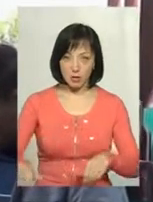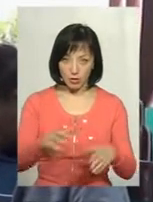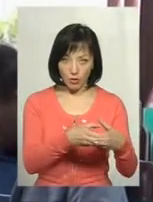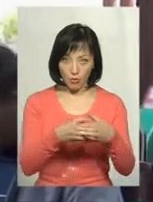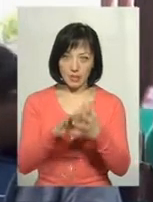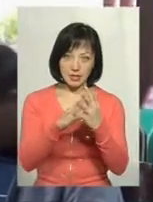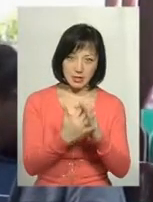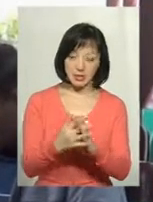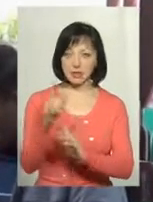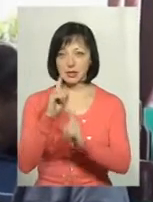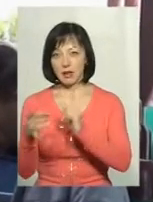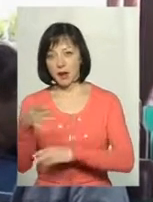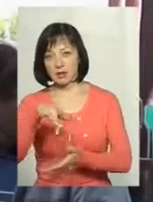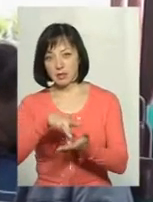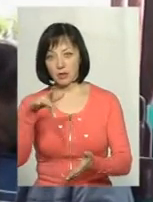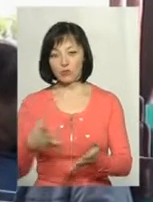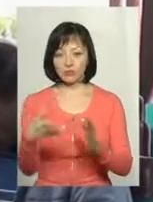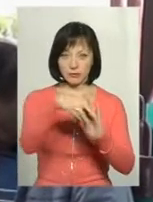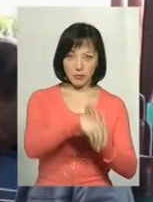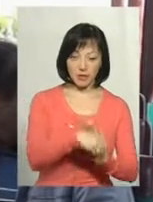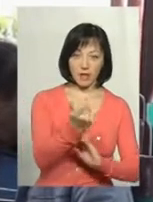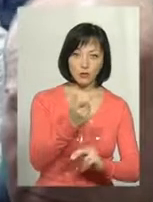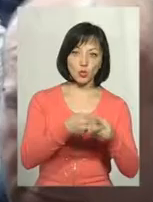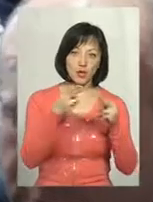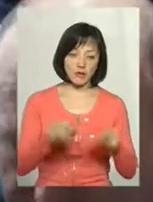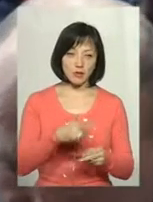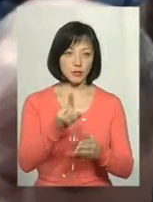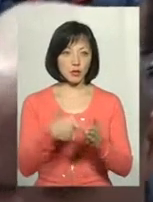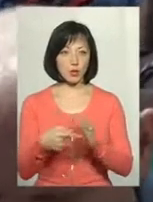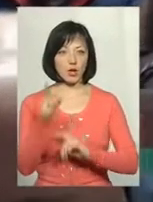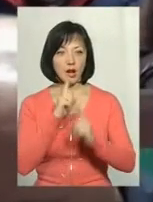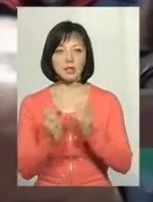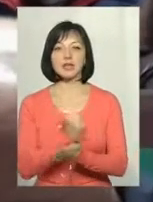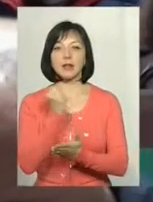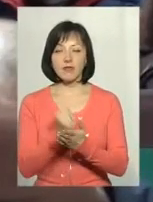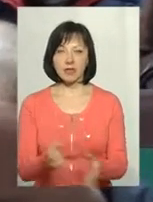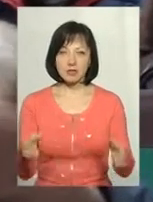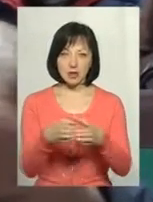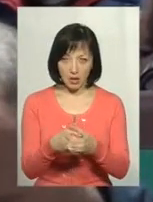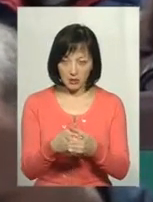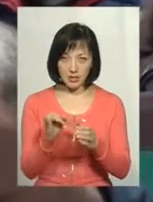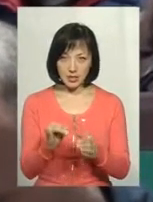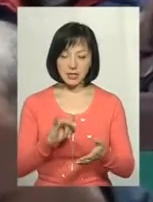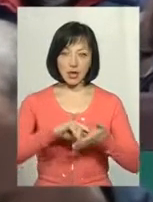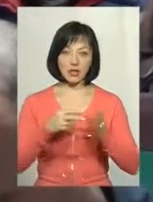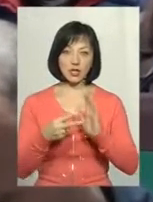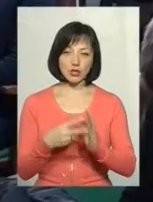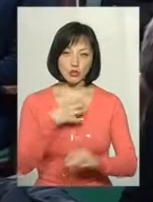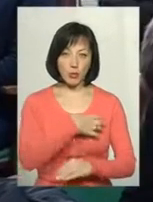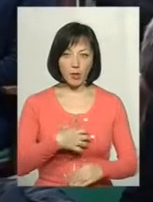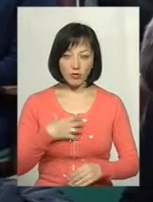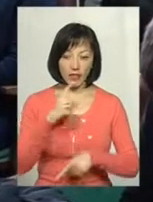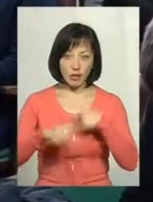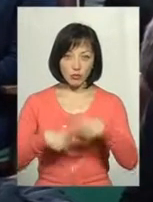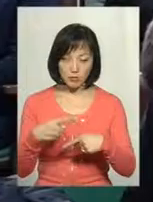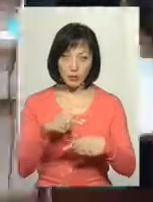сіл, селищ та райцентру в комунальну власність Донеєвецької міської ради. Затвердили склад комітету зі стратегічного планування.